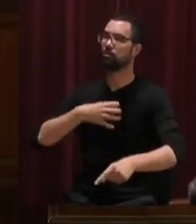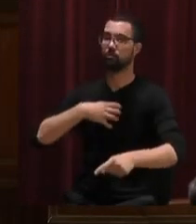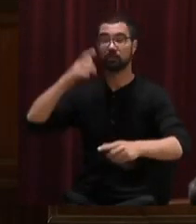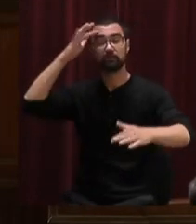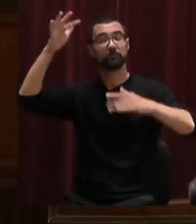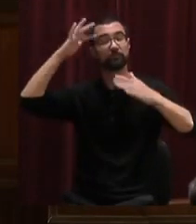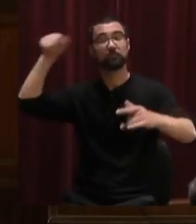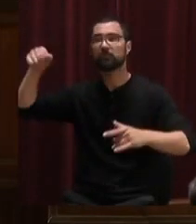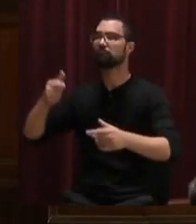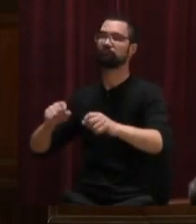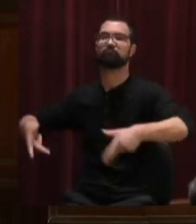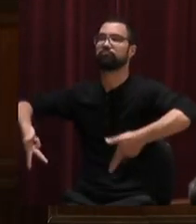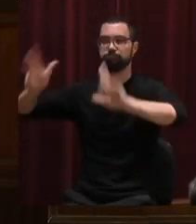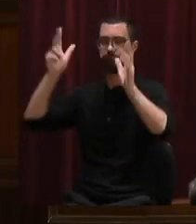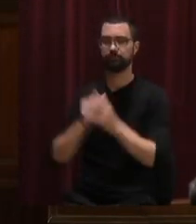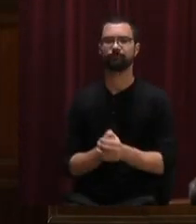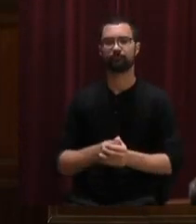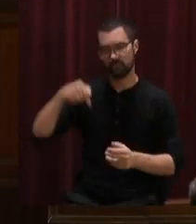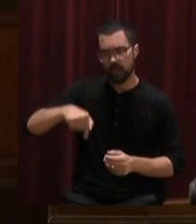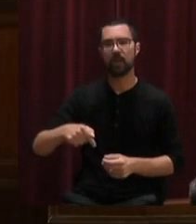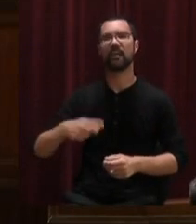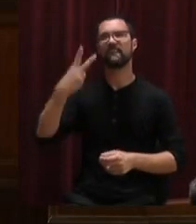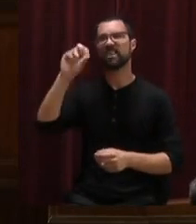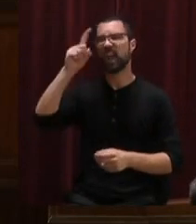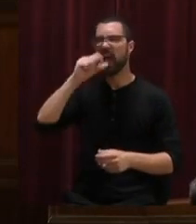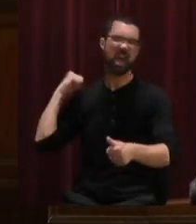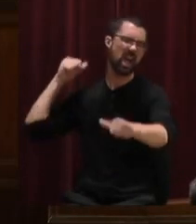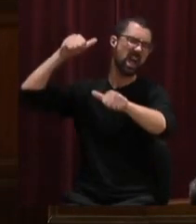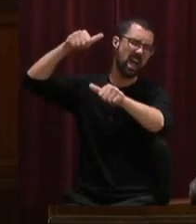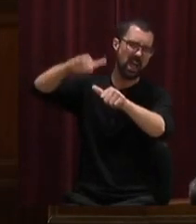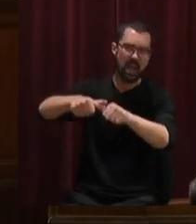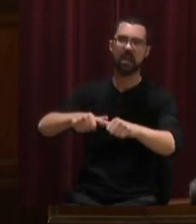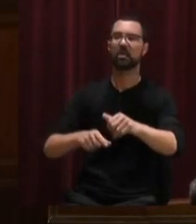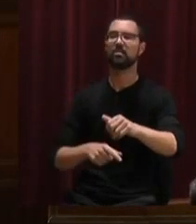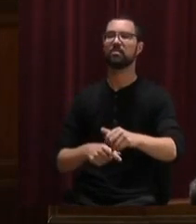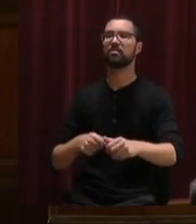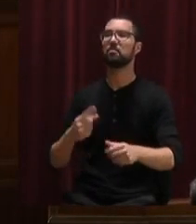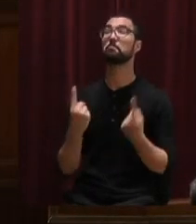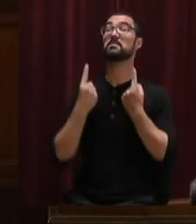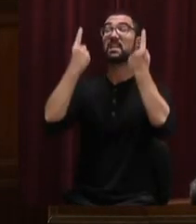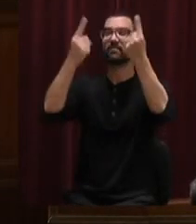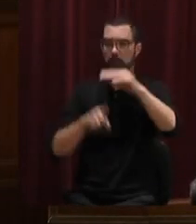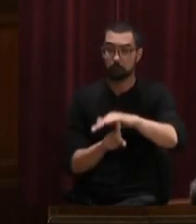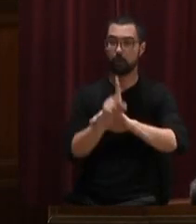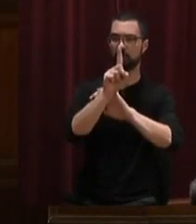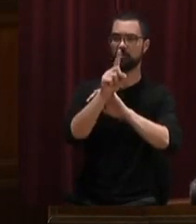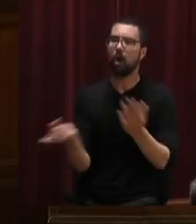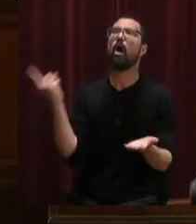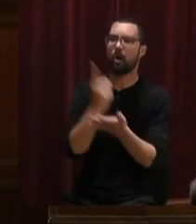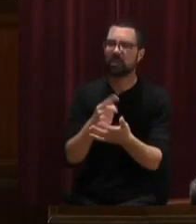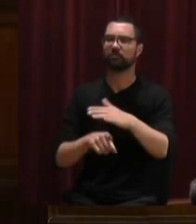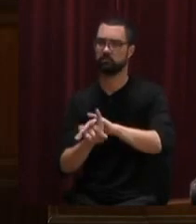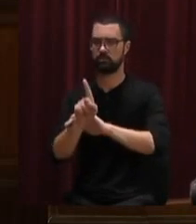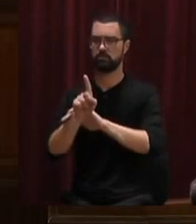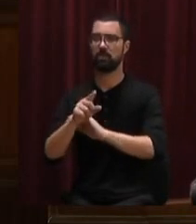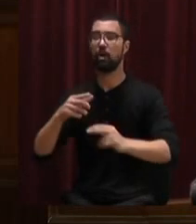per primera vegada en més de 20 anys, la població de les Illes Balears ha votat insistint en el progrés, ha votat estabilitat, ha decidit que el